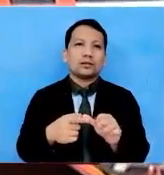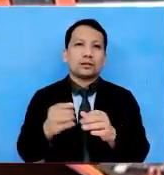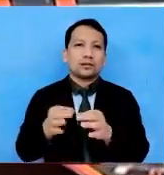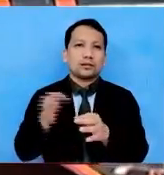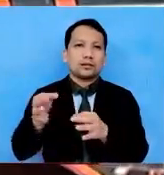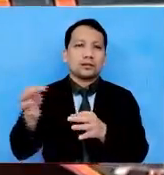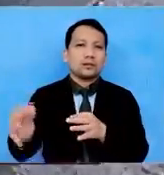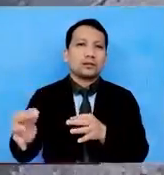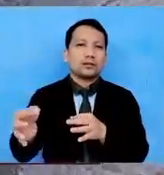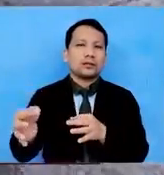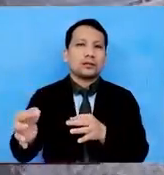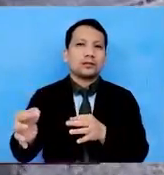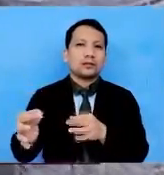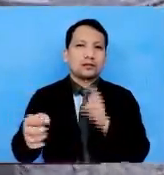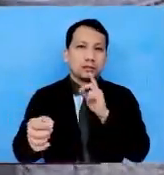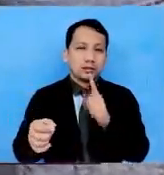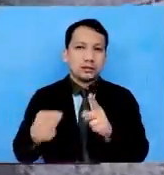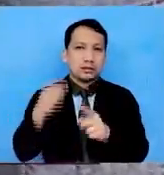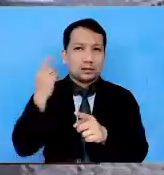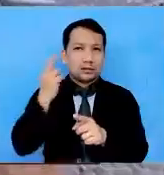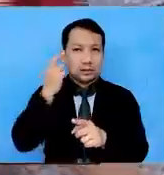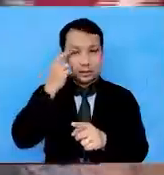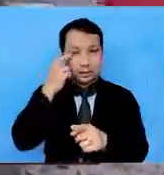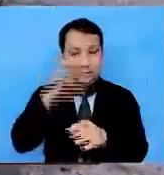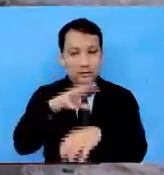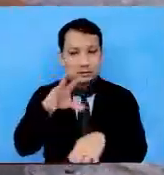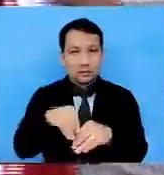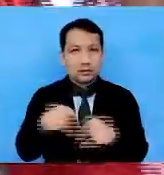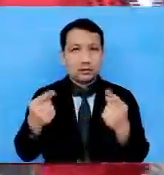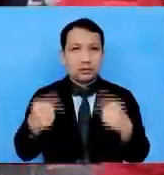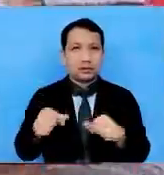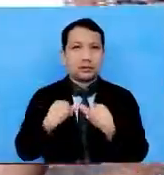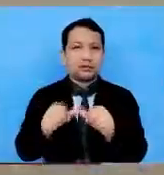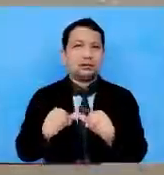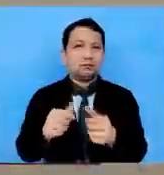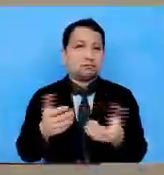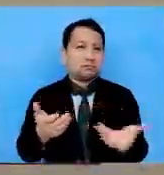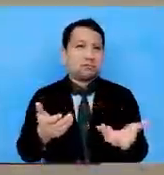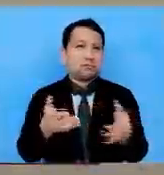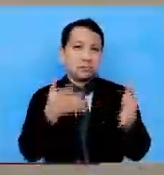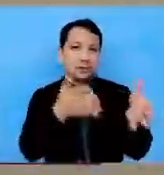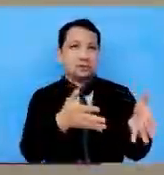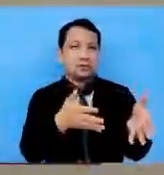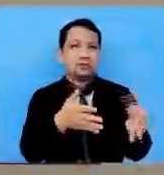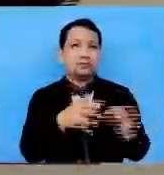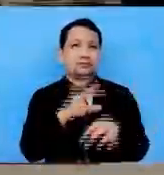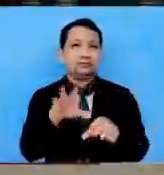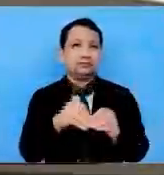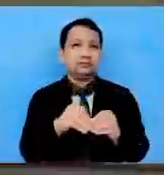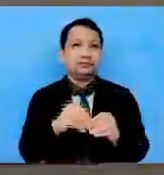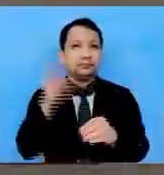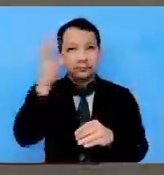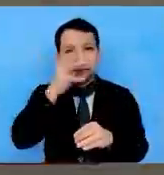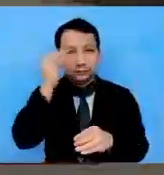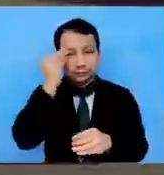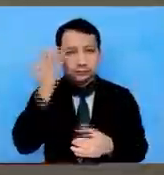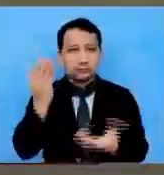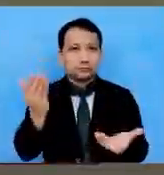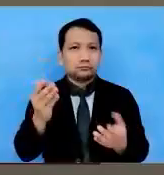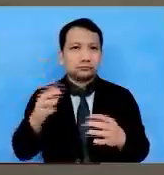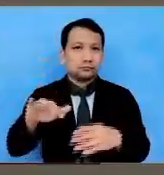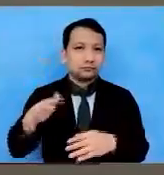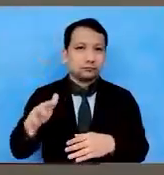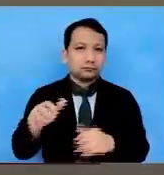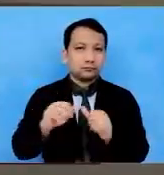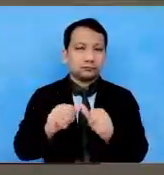extended, but the reality of the consolidation to happen is there. Yun yung mga pangamba nila at saka pag-aalinlangan